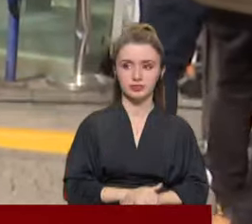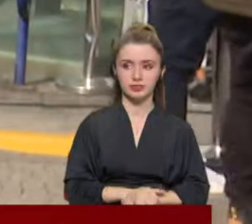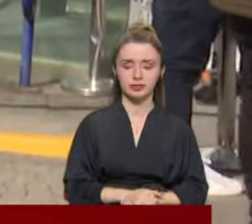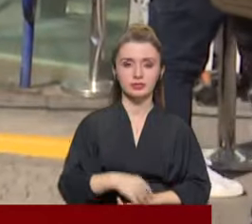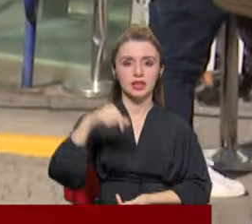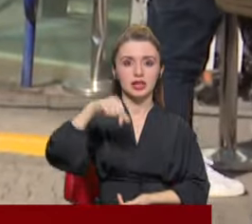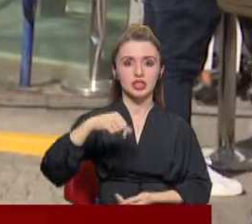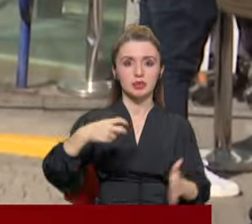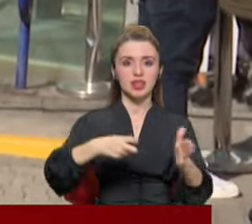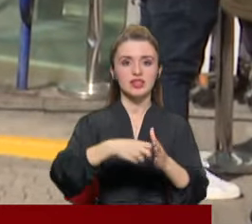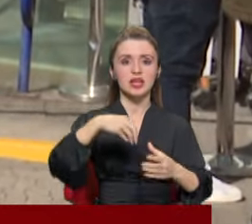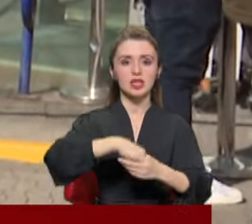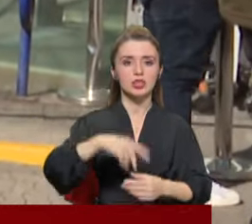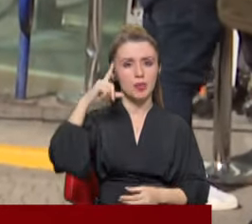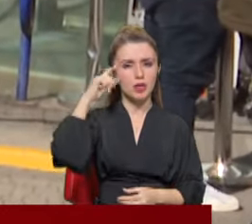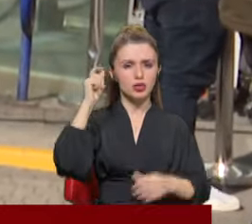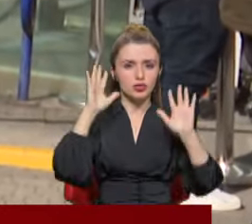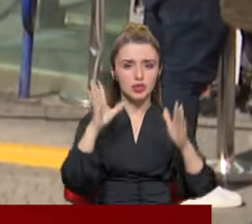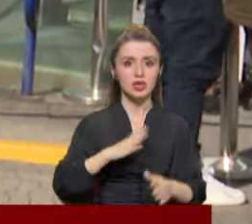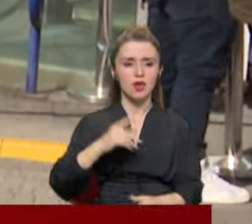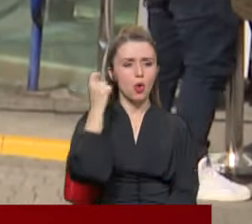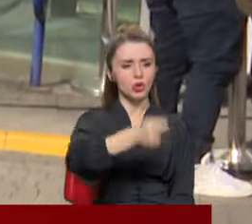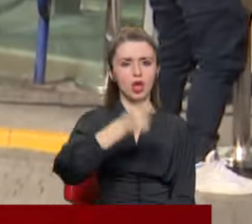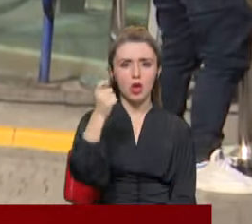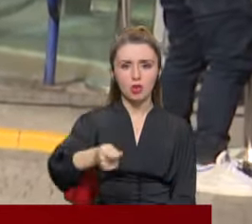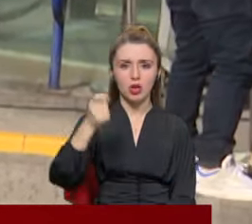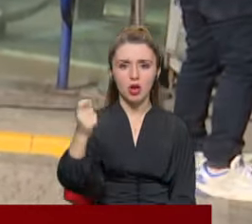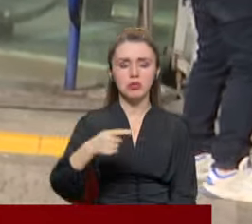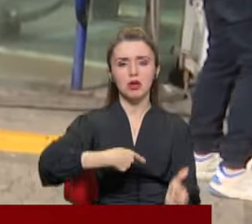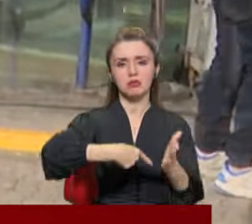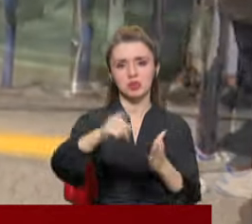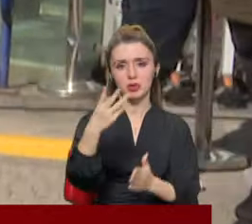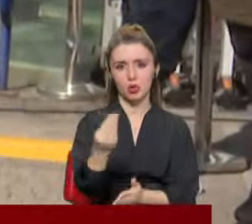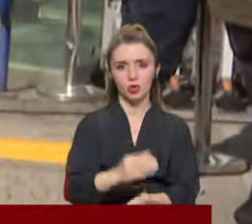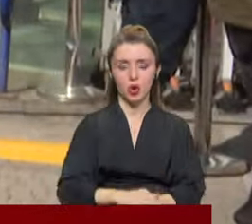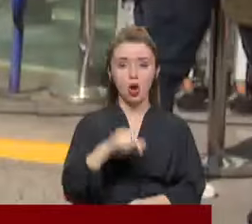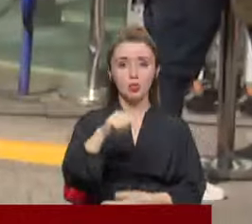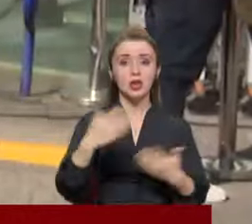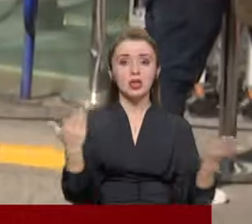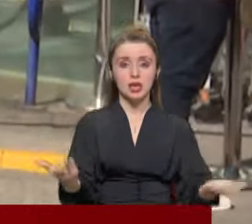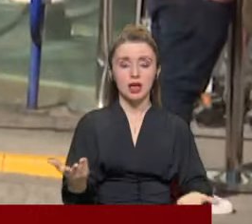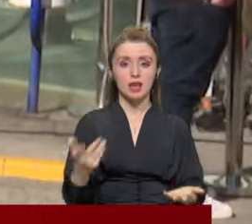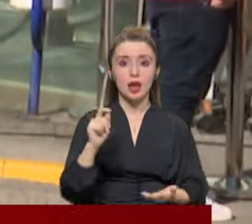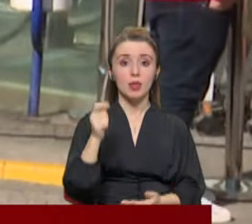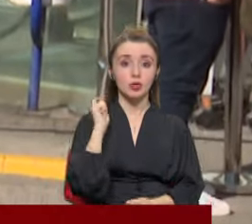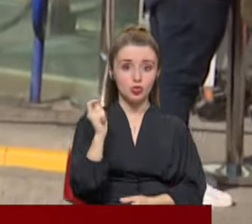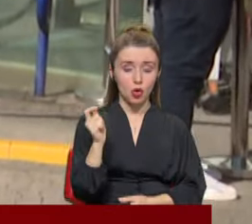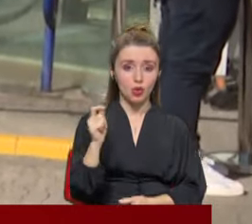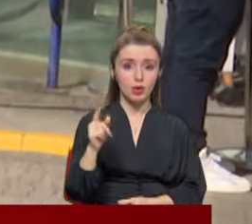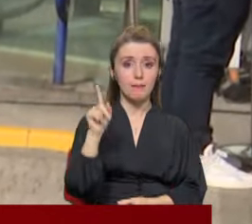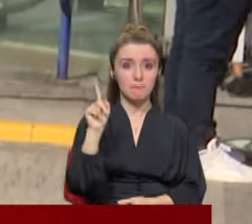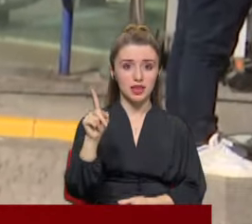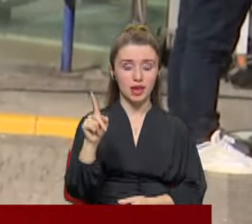Şu anda vize için bir sürü başvuru için para veriyoruz. Red cevabı alıyoruz. Bunları zaten sağlamakta zorluk çekerken bir